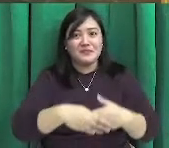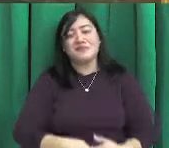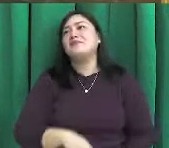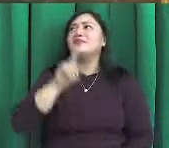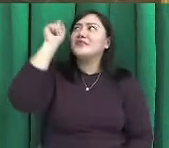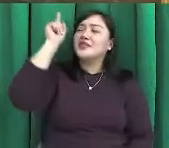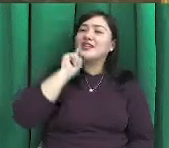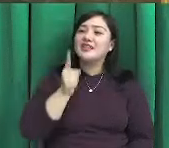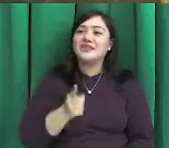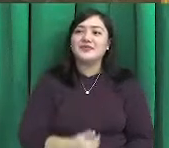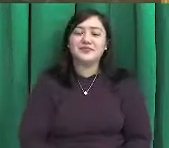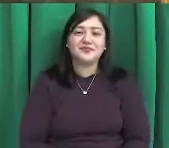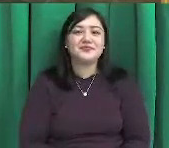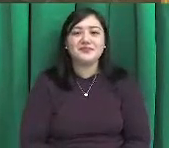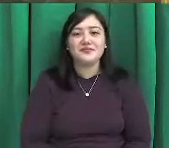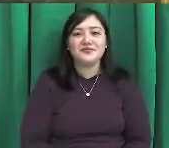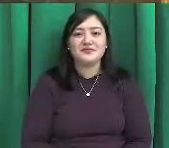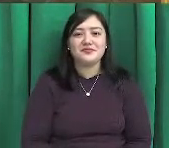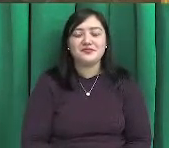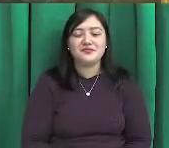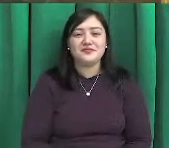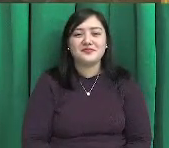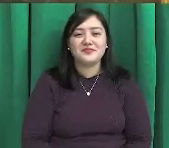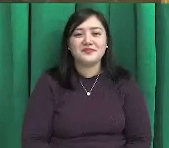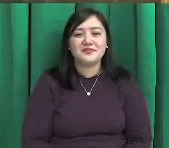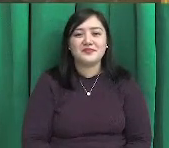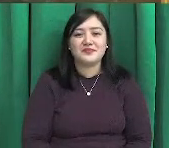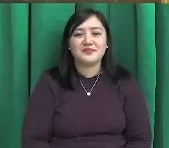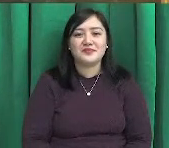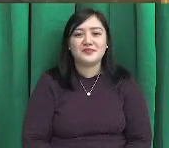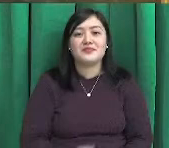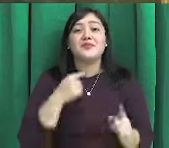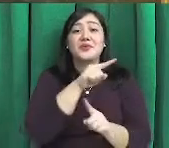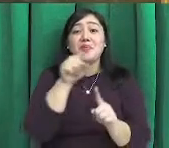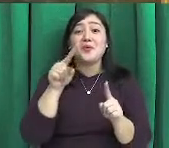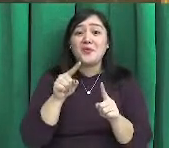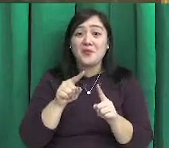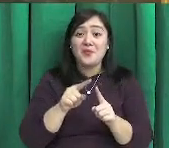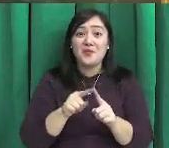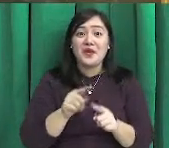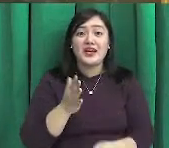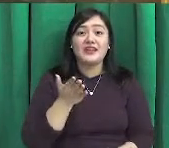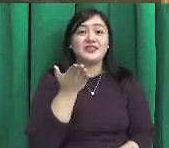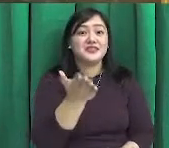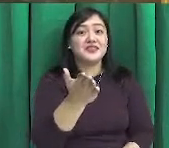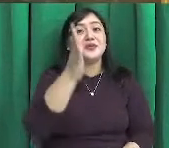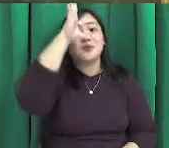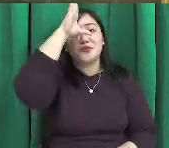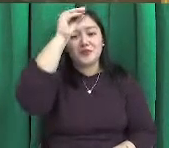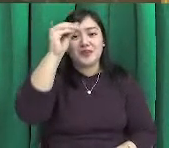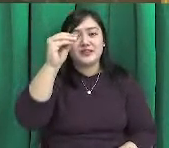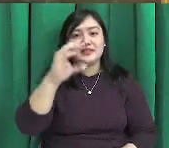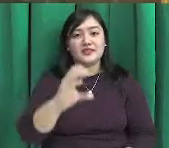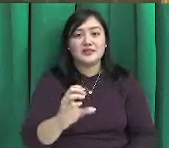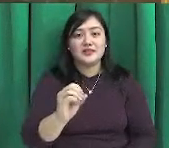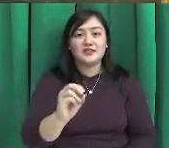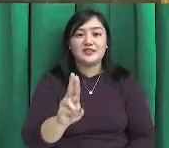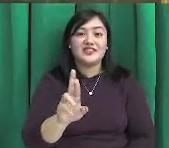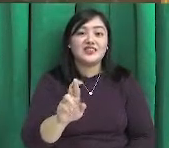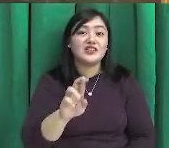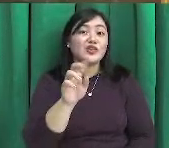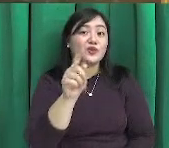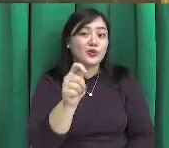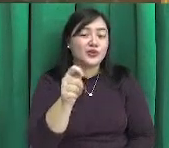natin, pag sinusuyo mo pa ang babae, ayaw mong makakitaan ka ng anuman na